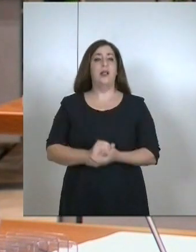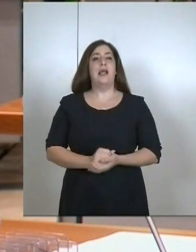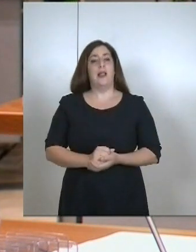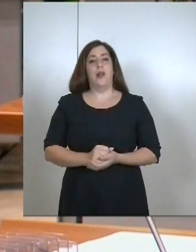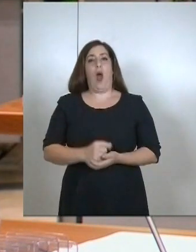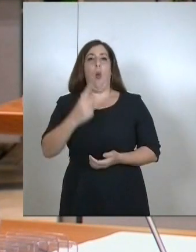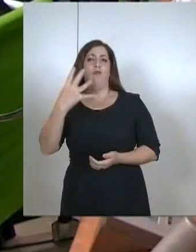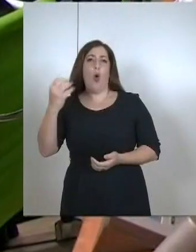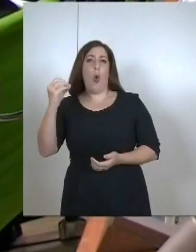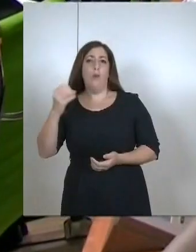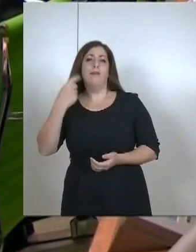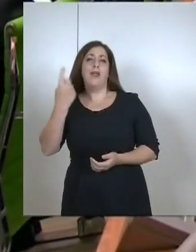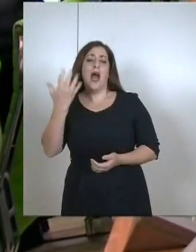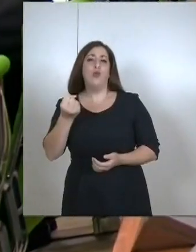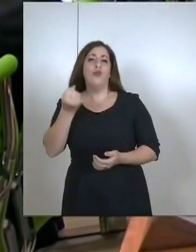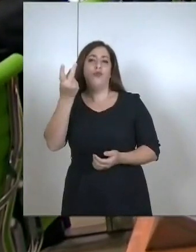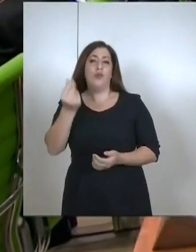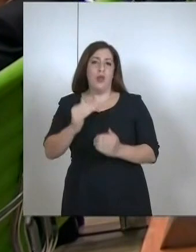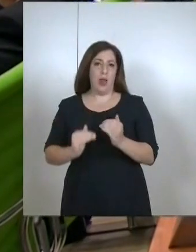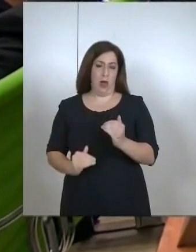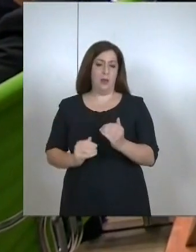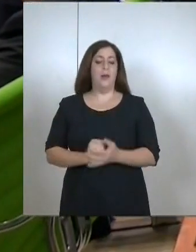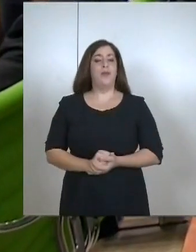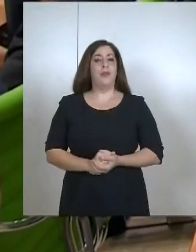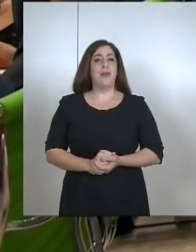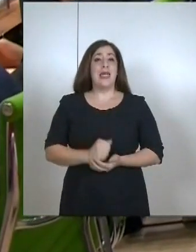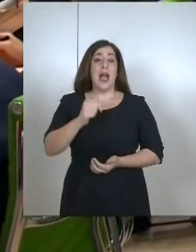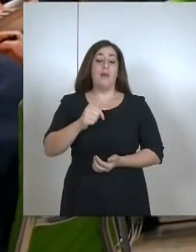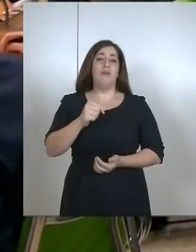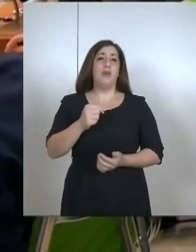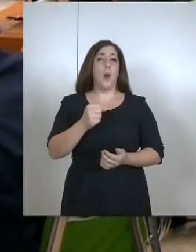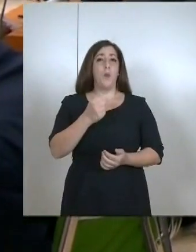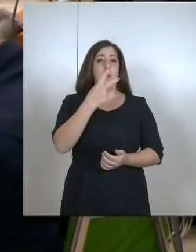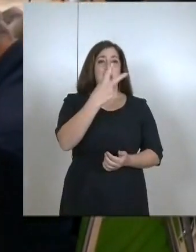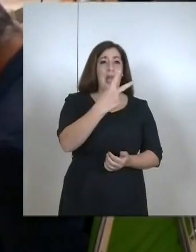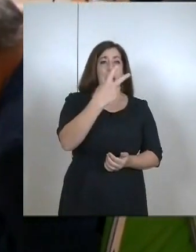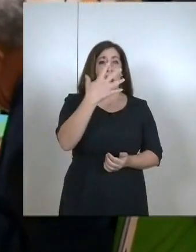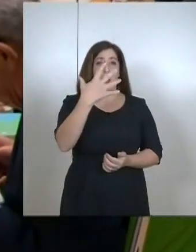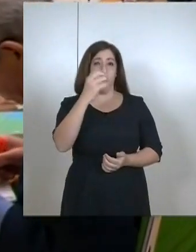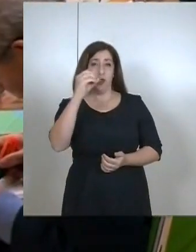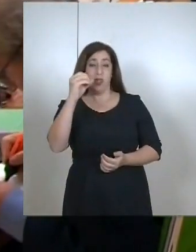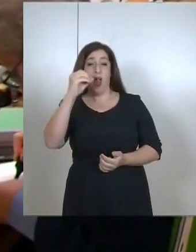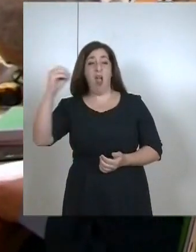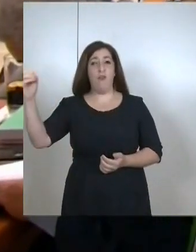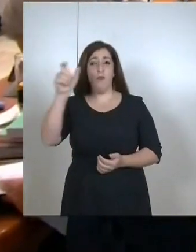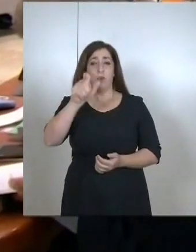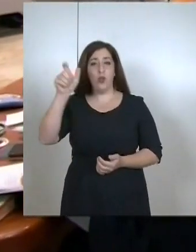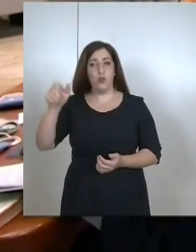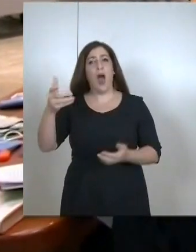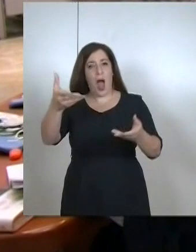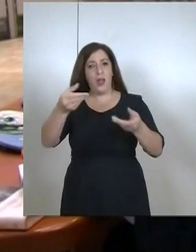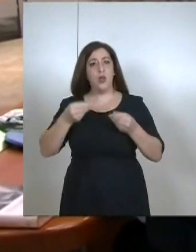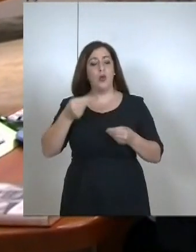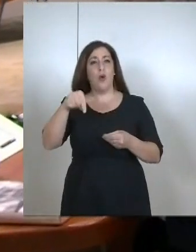din il-miżura jibbenefikaw il-fuq minn 250,000 persuna b'nefqa totali